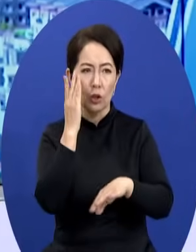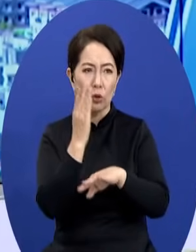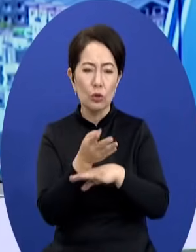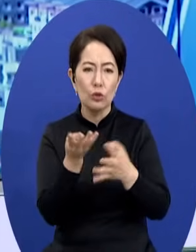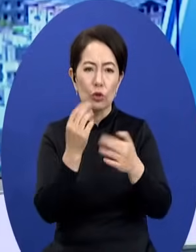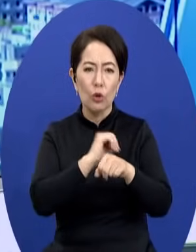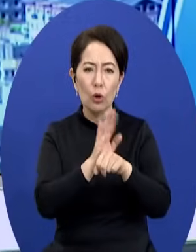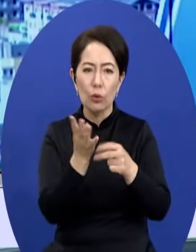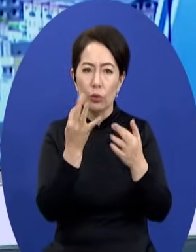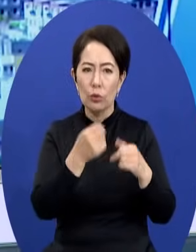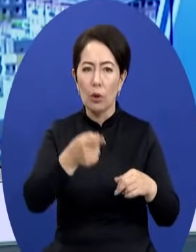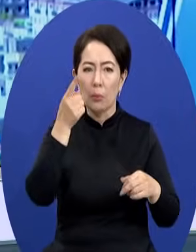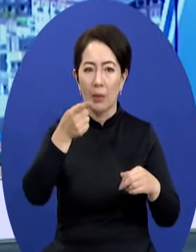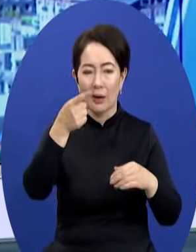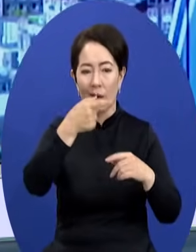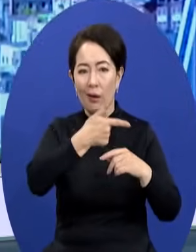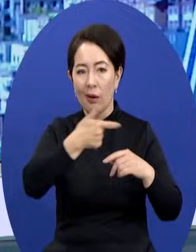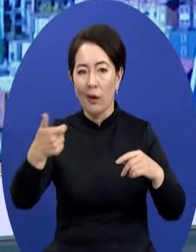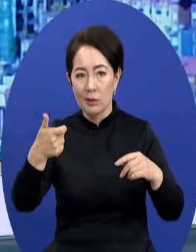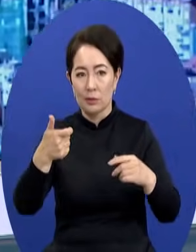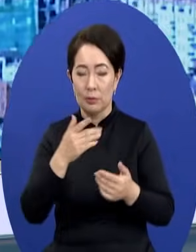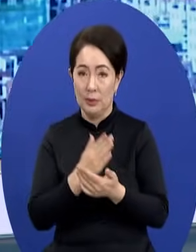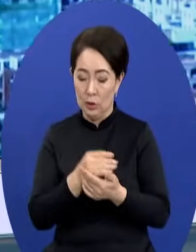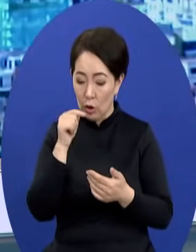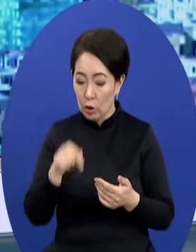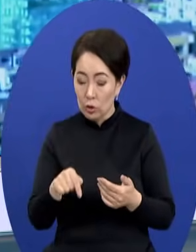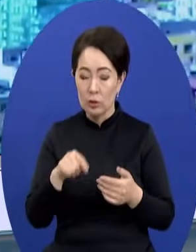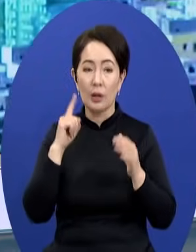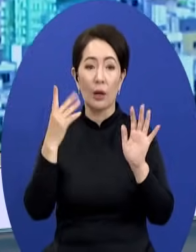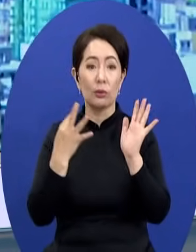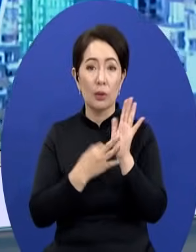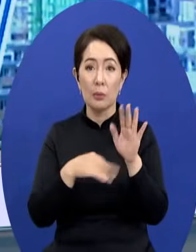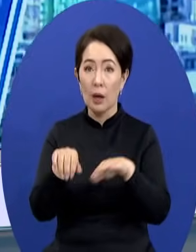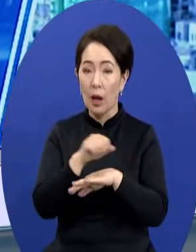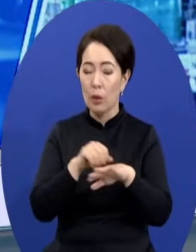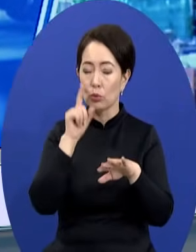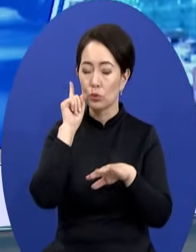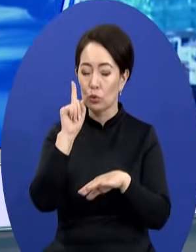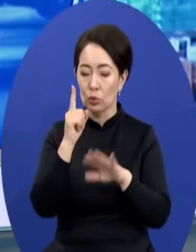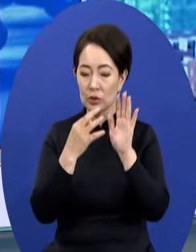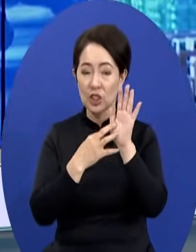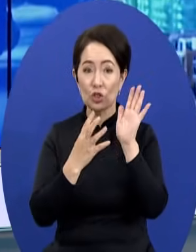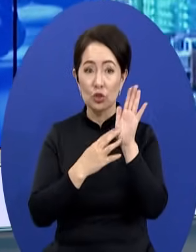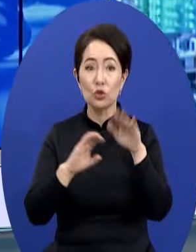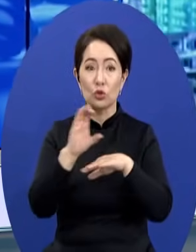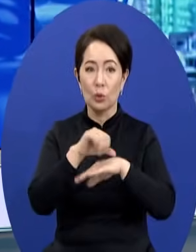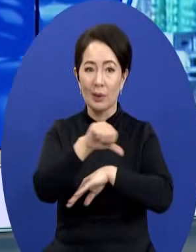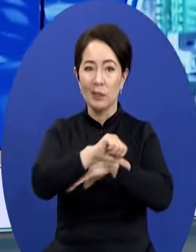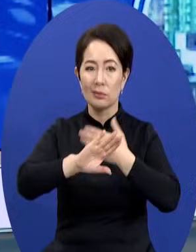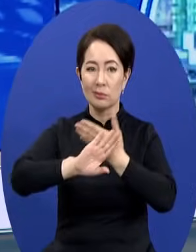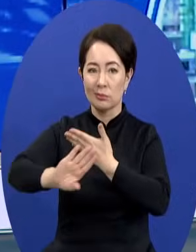халдварын тохиолдол 1000-аар буурсан байна. Өнөөдрийн байдлаар 18 аймгийн 189 сум хязгаарлалт тогтоогд